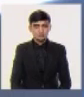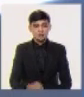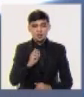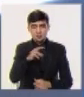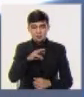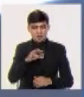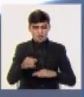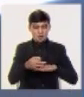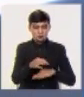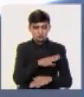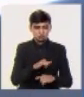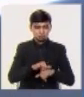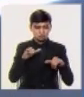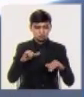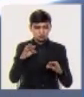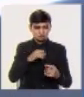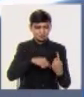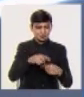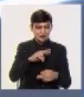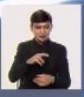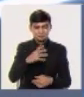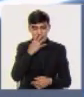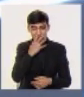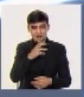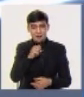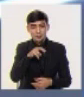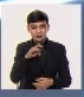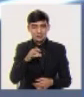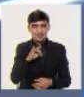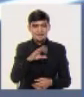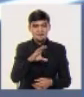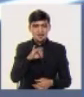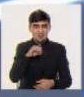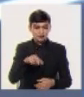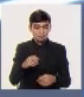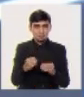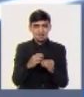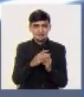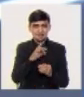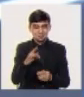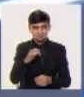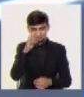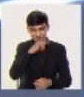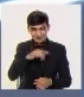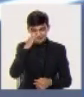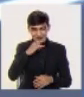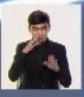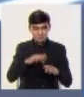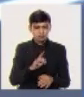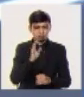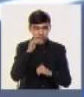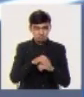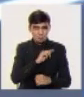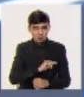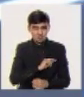В Акмолинской области увеличили производство аппаратов ИВЛ в 15 раз. Сотрудники единственного в стране предприятия работают